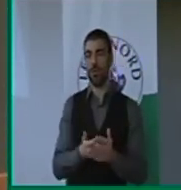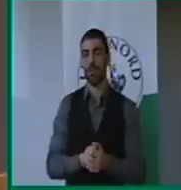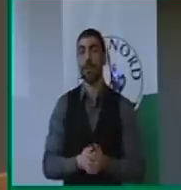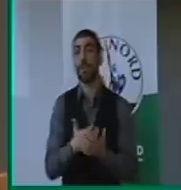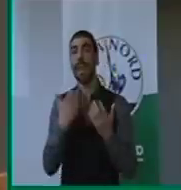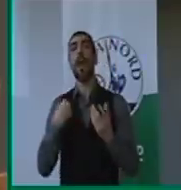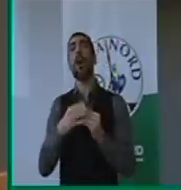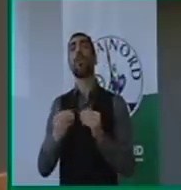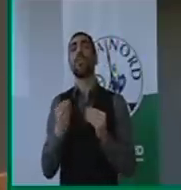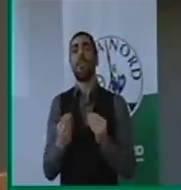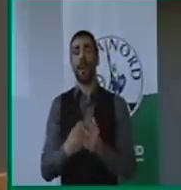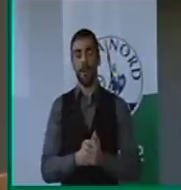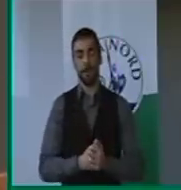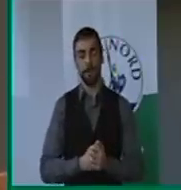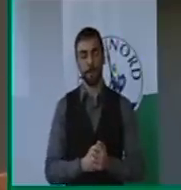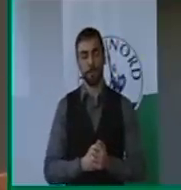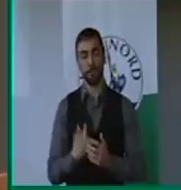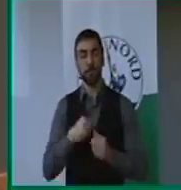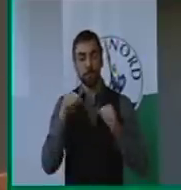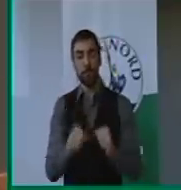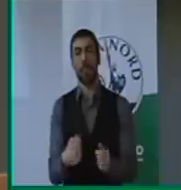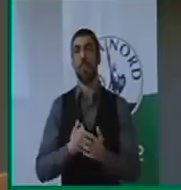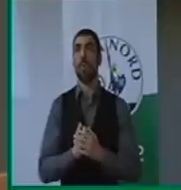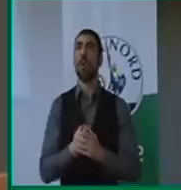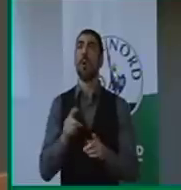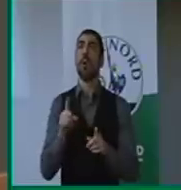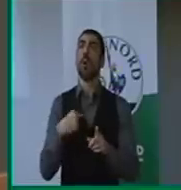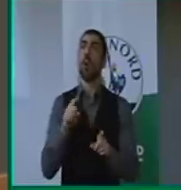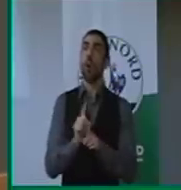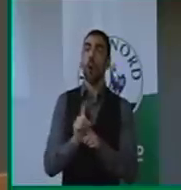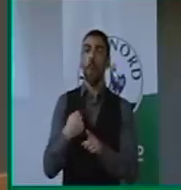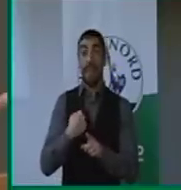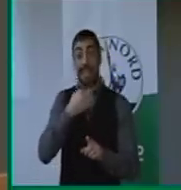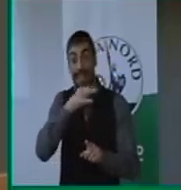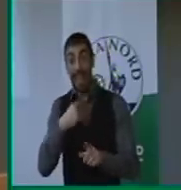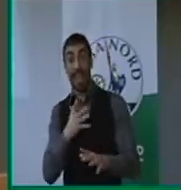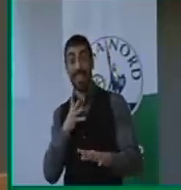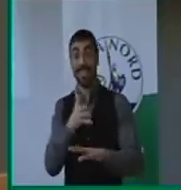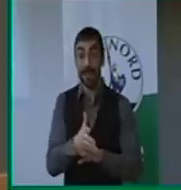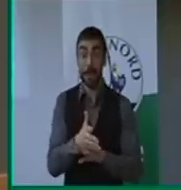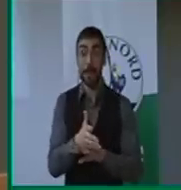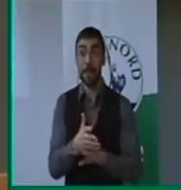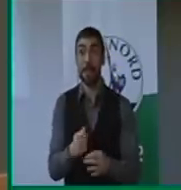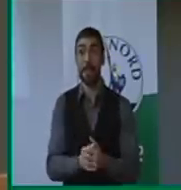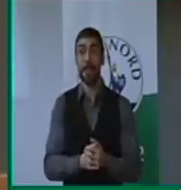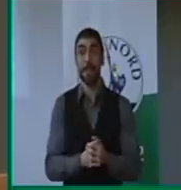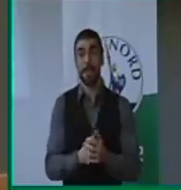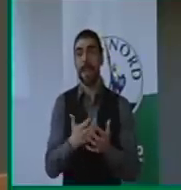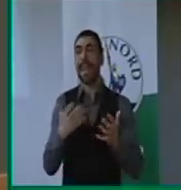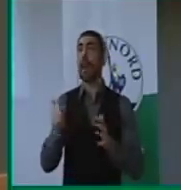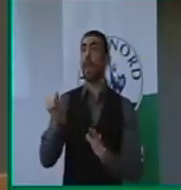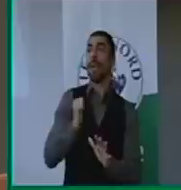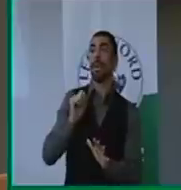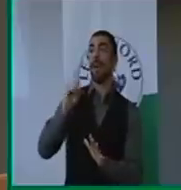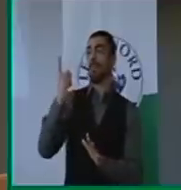fare possiamo solamente metterci mano se riusciamo In questo lasso di tempo prima